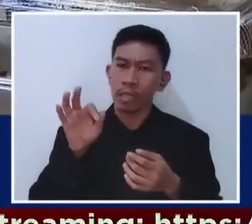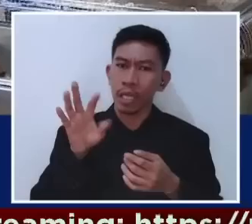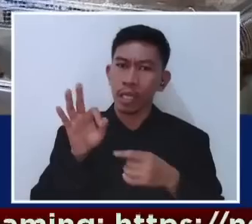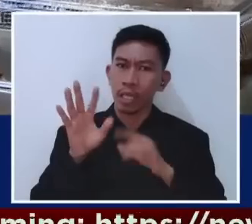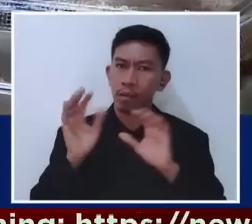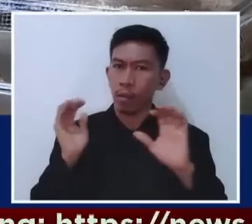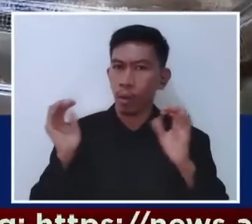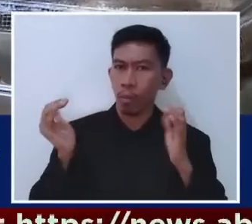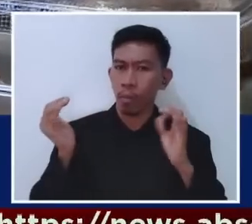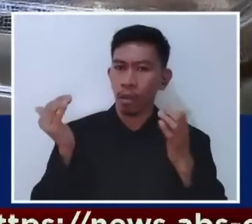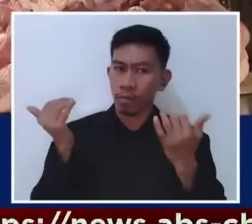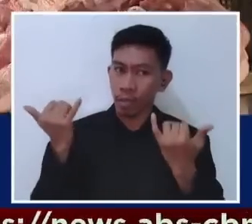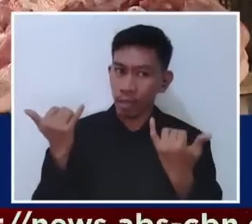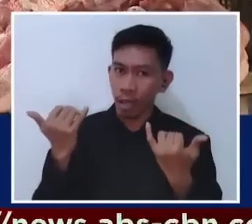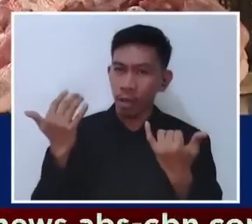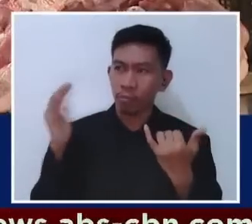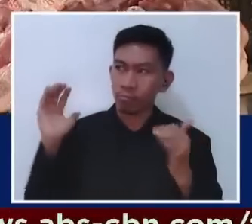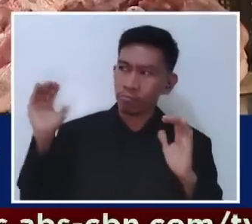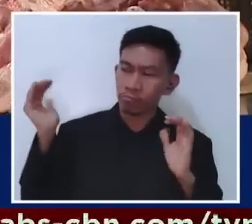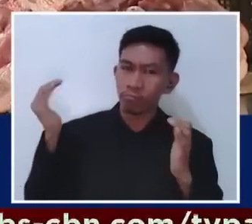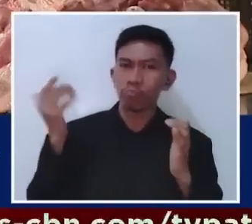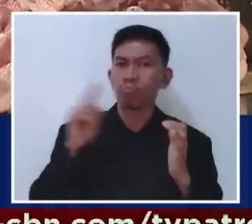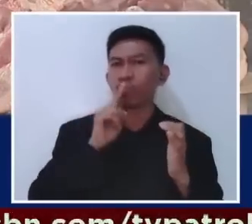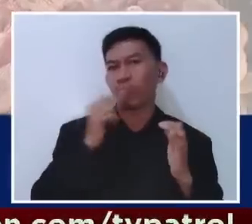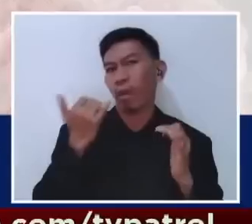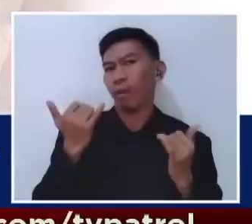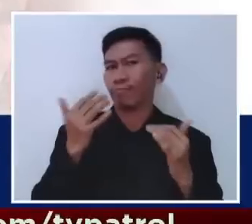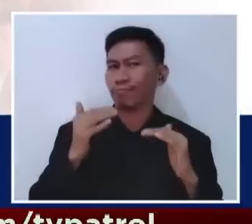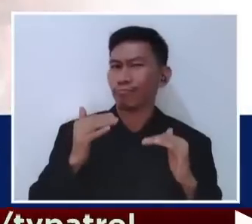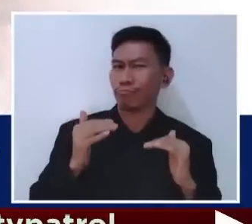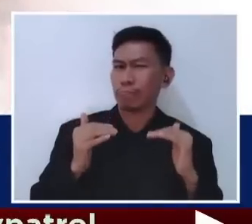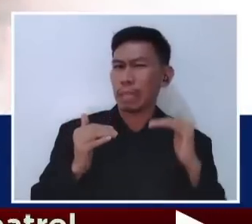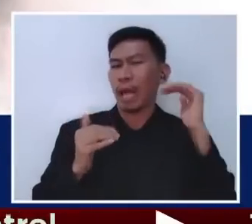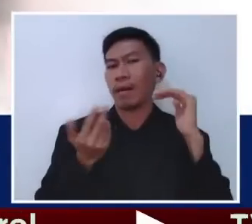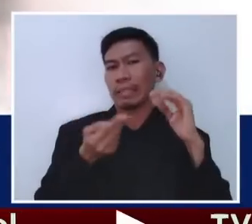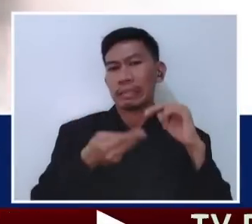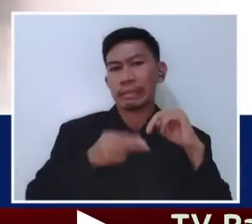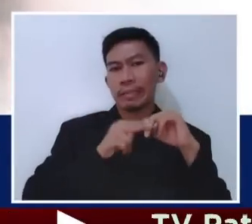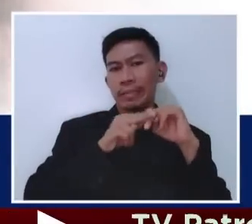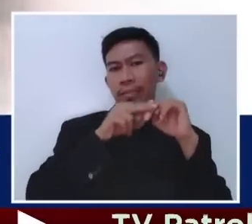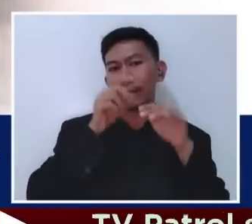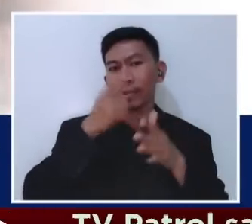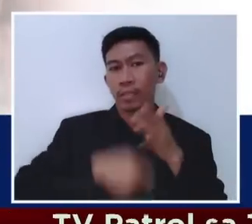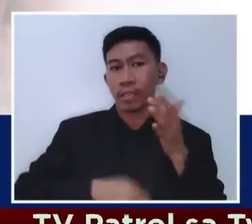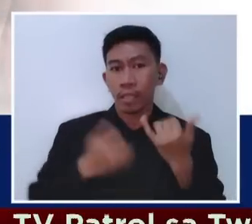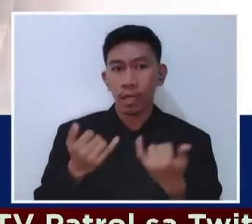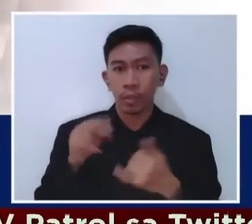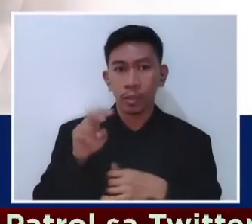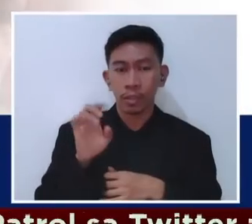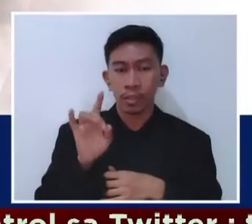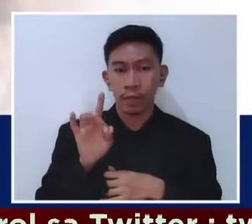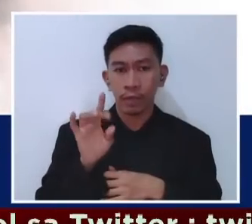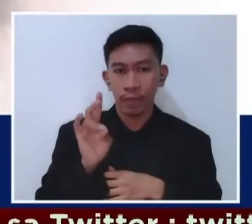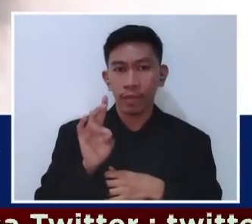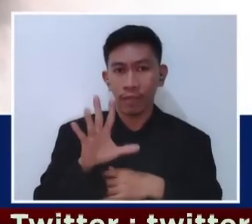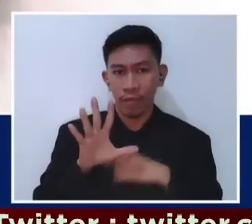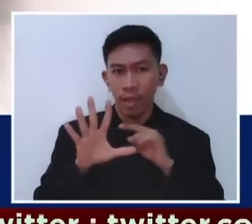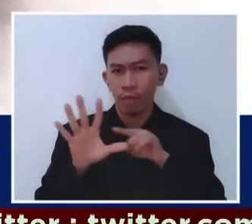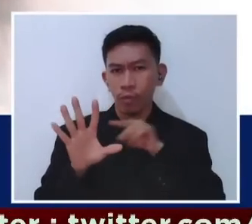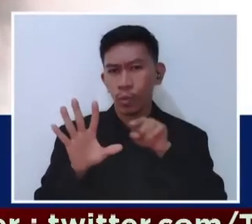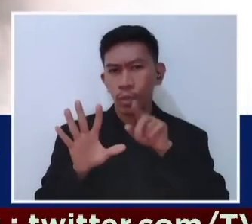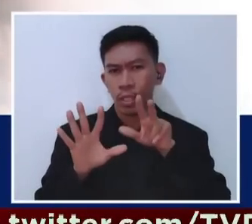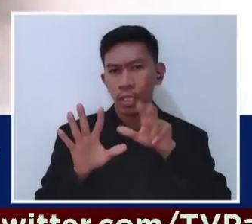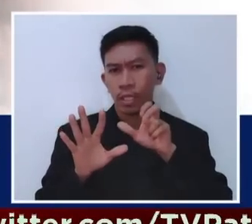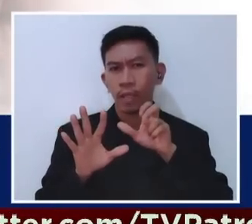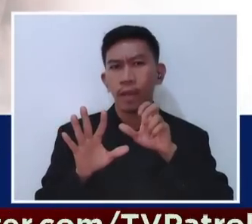ang itinaas ng presyo nito. Sa ngayon, nasa 275 hanggang 390 pesos ang kilo ng baboy